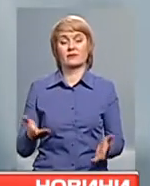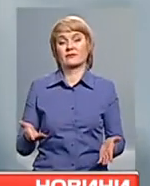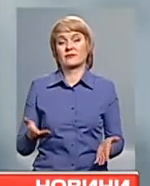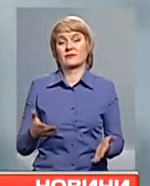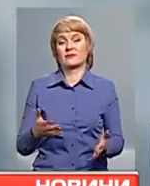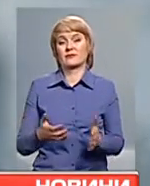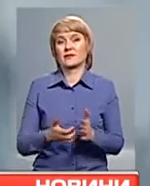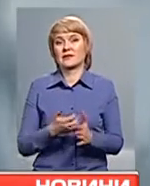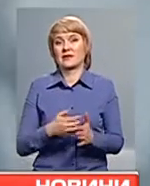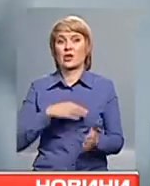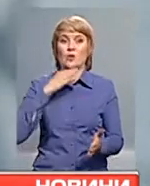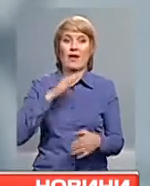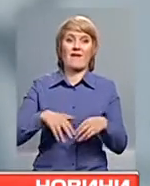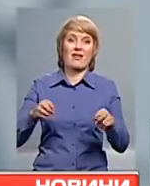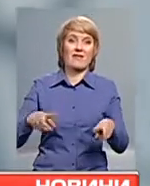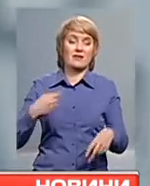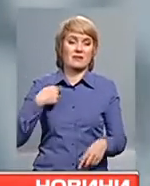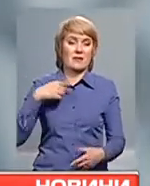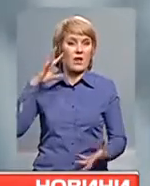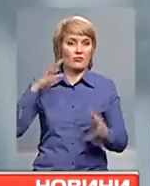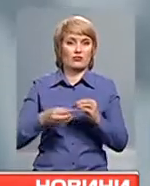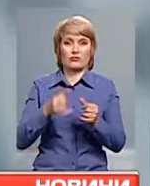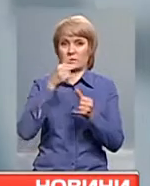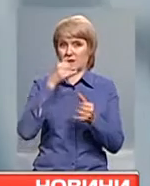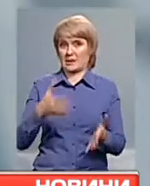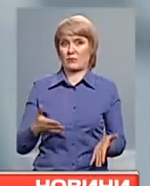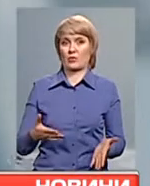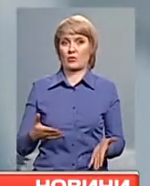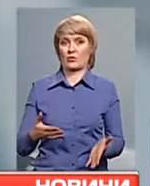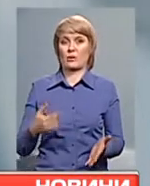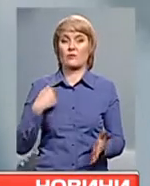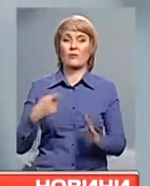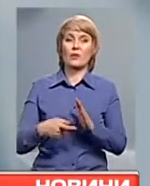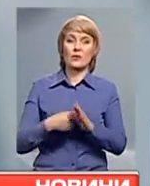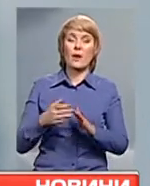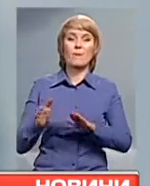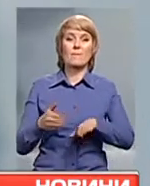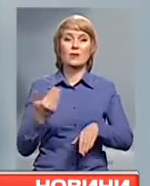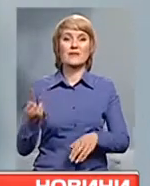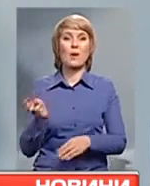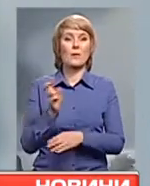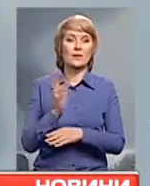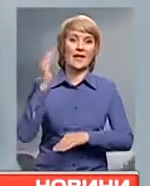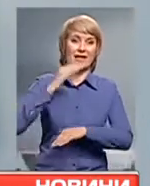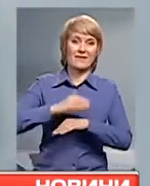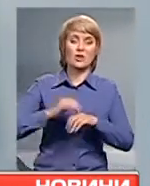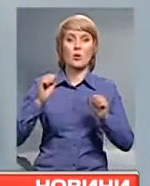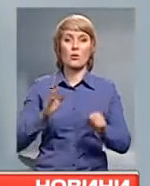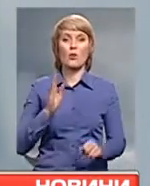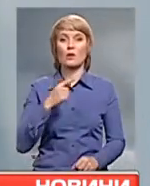нее достаточной квалификации, я судить об этом не могу. Это будет ясно после его посещения, где-то к вечеру можно уже